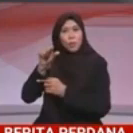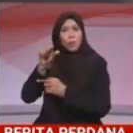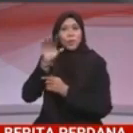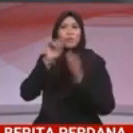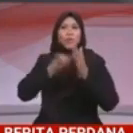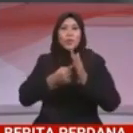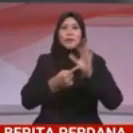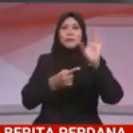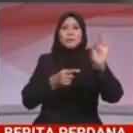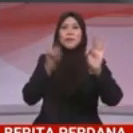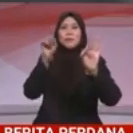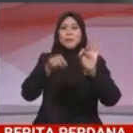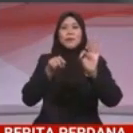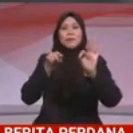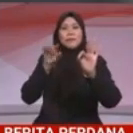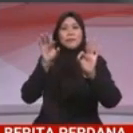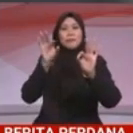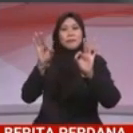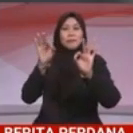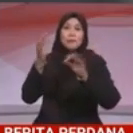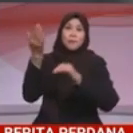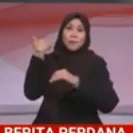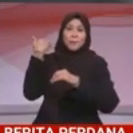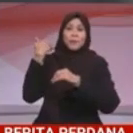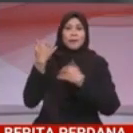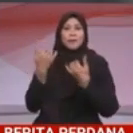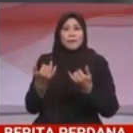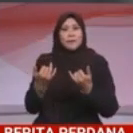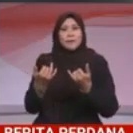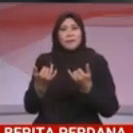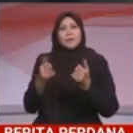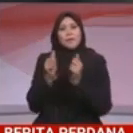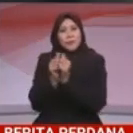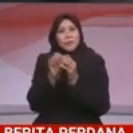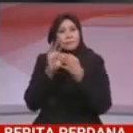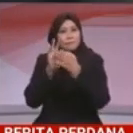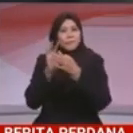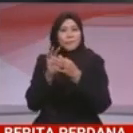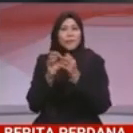9 September lalu diterbitkan syarikat Dato' Aflin Vision Works bersama Astro Shaw.